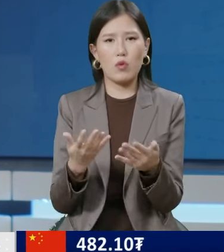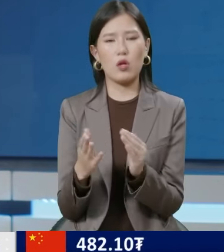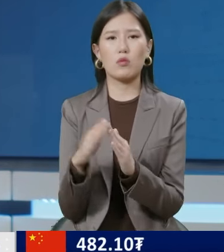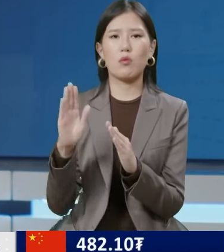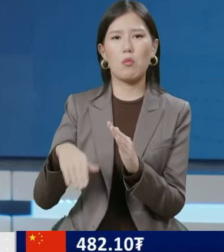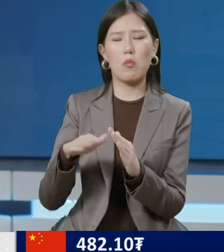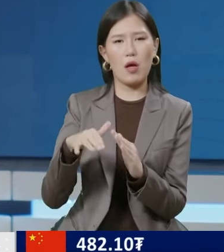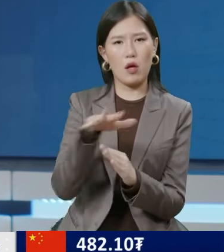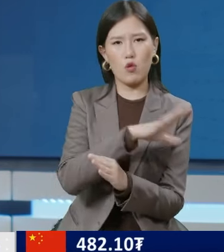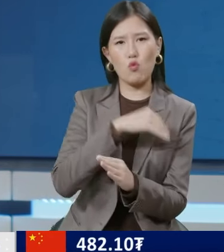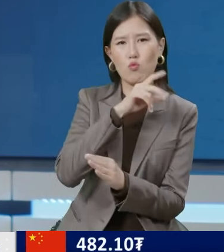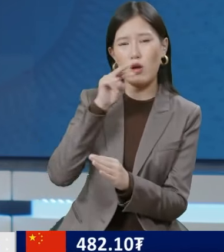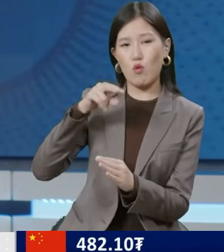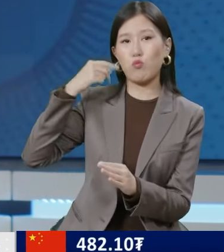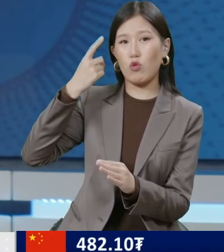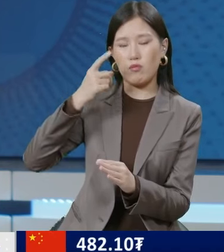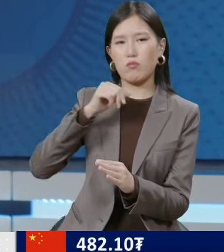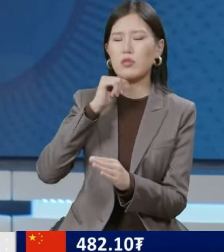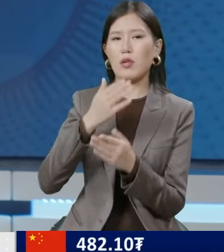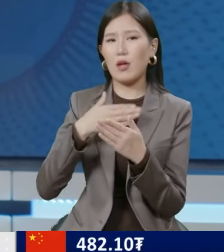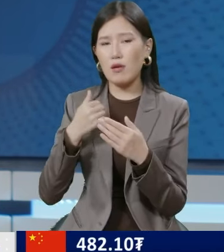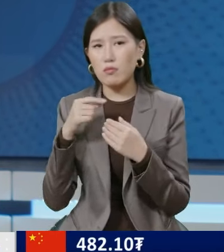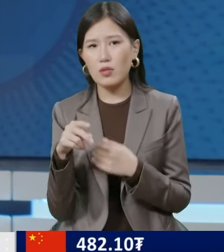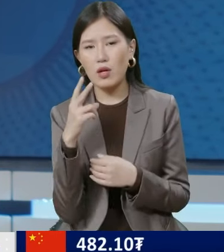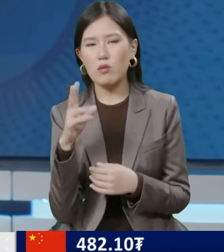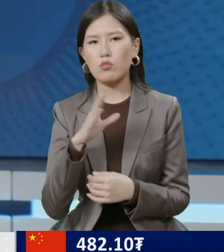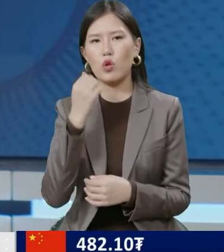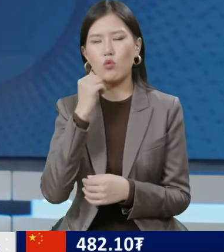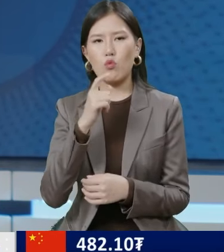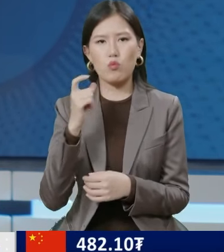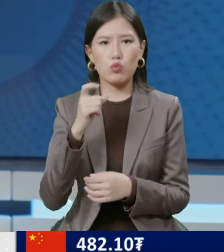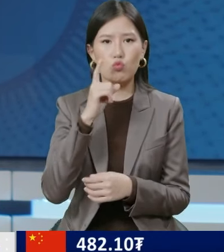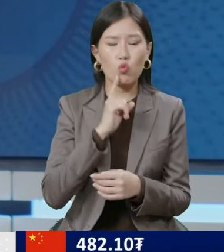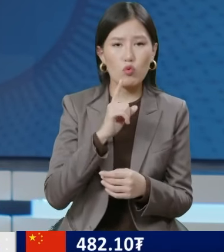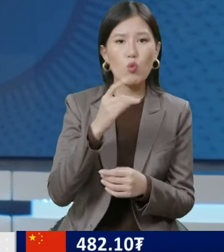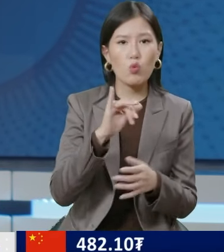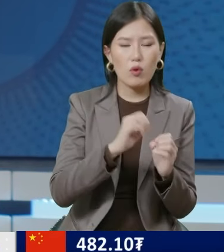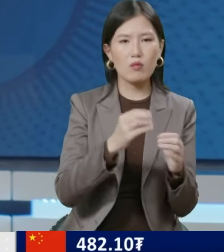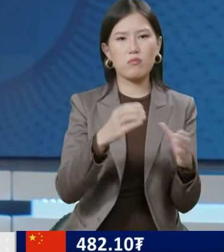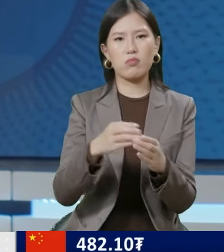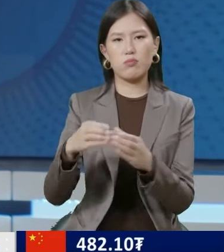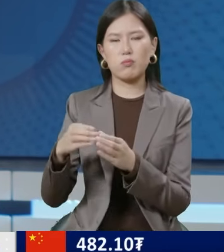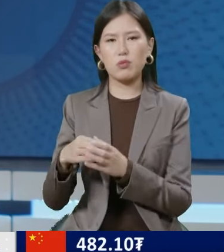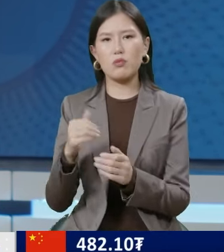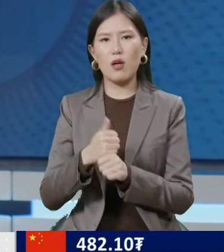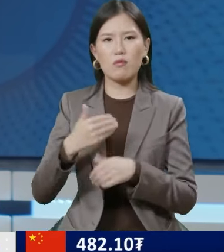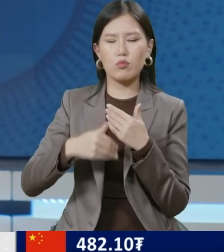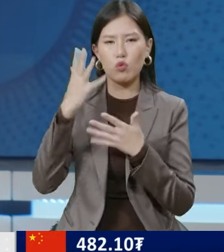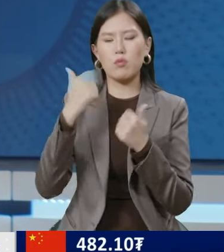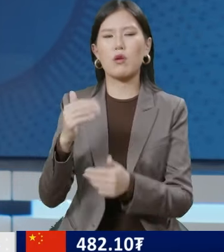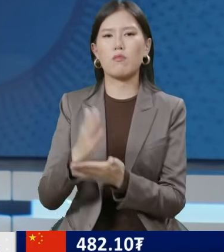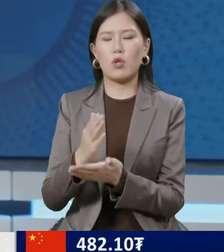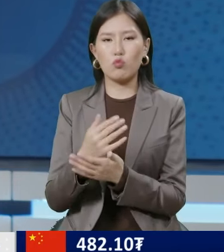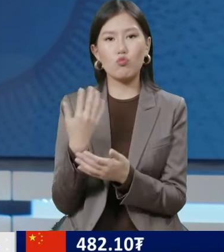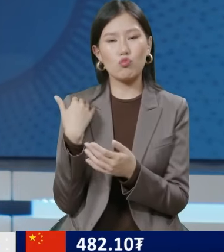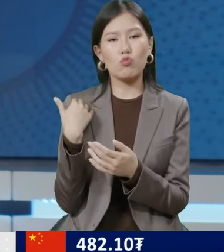төгөөмөл ойлголт нийгэмд байдаг. За гэтэл амьдрал дээр ахмадууд сонирхлын бүлгээрээ нийлж олон үйл ажиллагаа зохион байгуулдаг болсон байна. За сүүлийн жилүүдэд ахмадууд